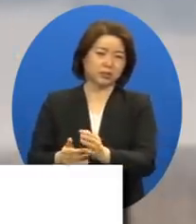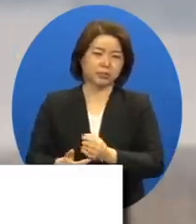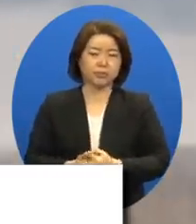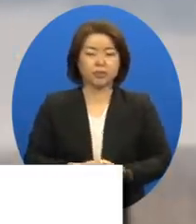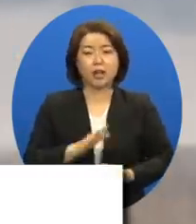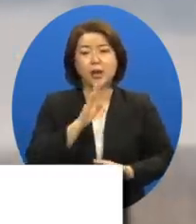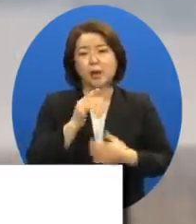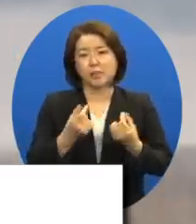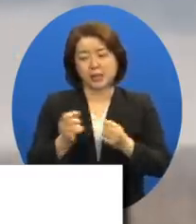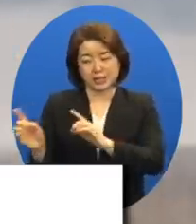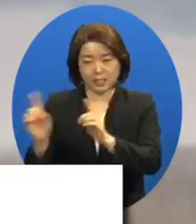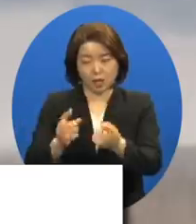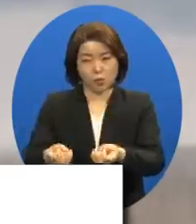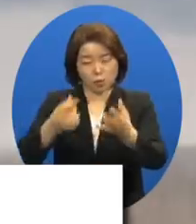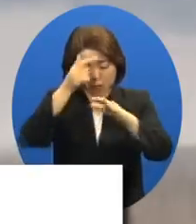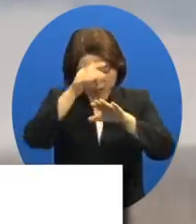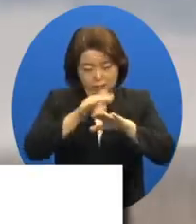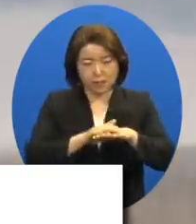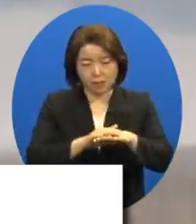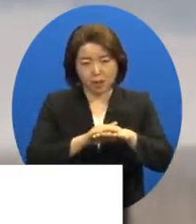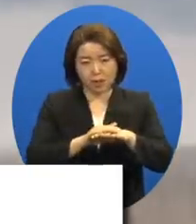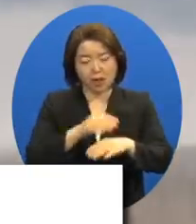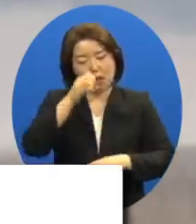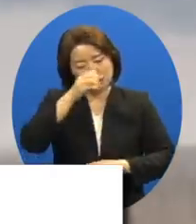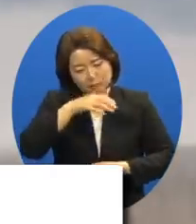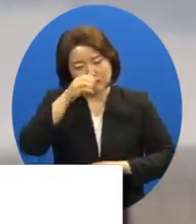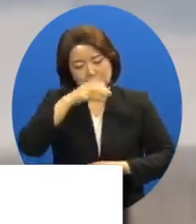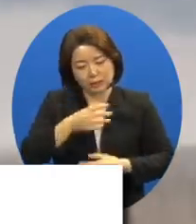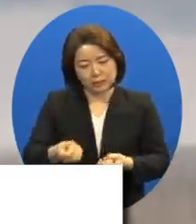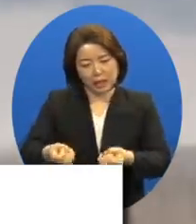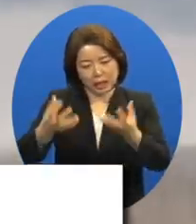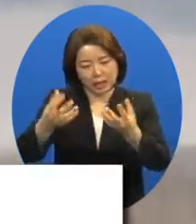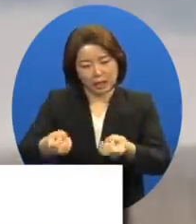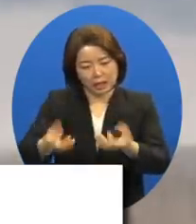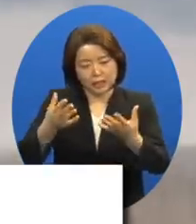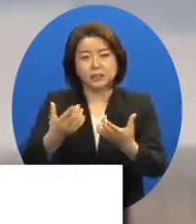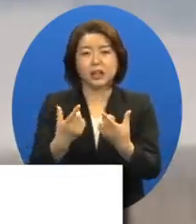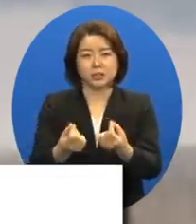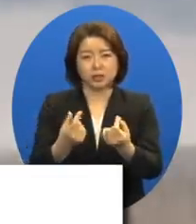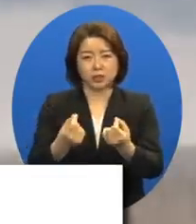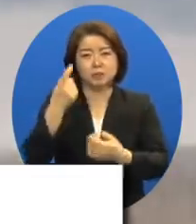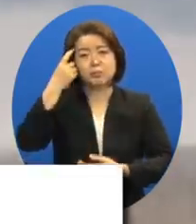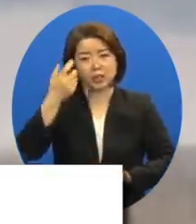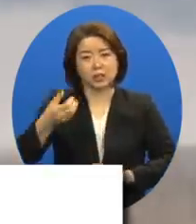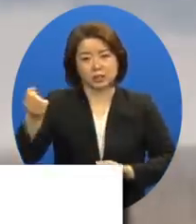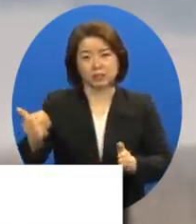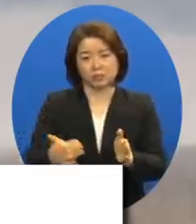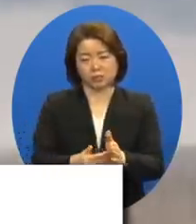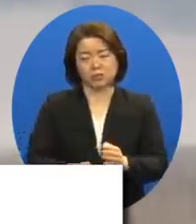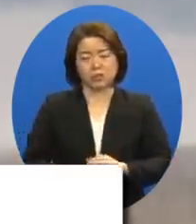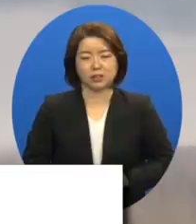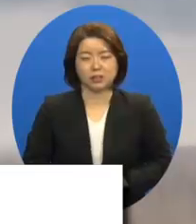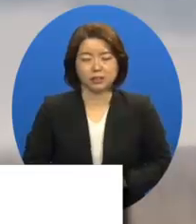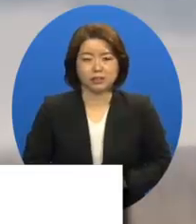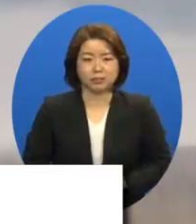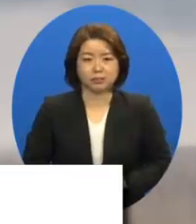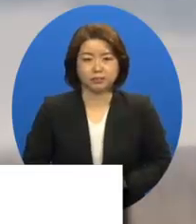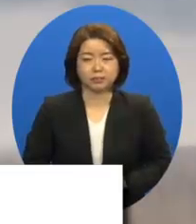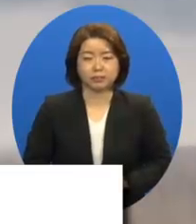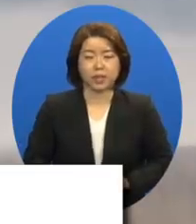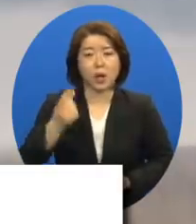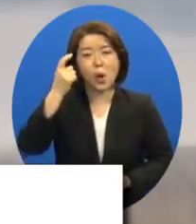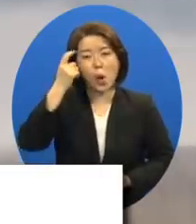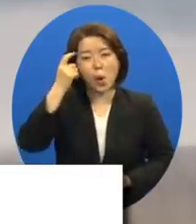마치 부활절 예배를 그저 행사처럼 절기 행사 처럼 지르고 맙니다 왜